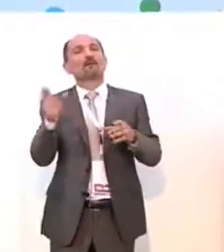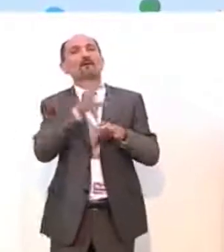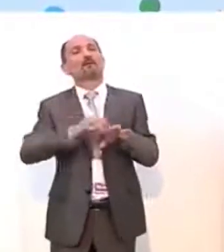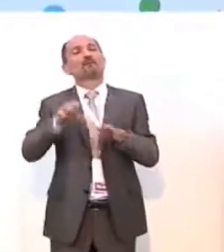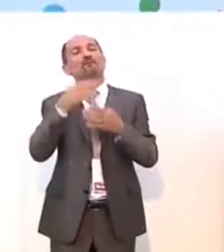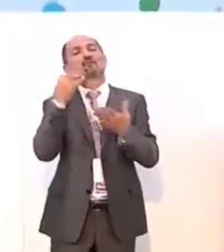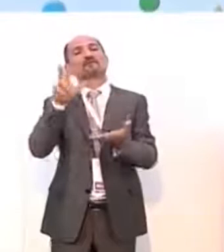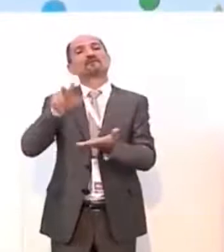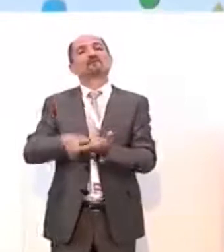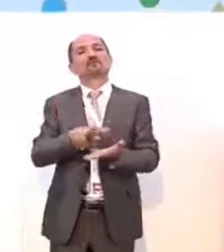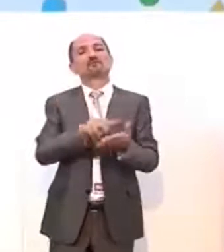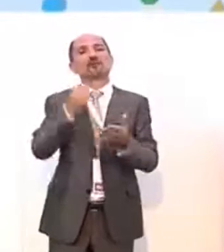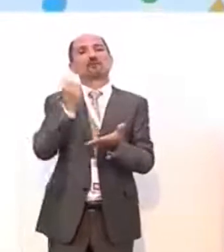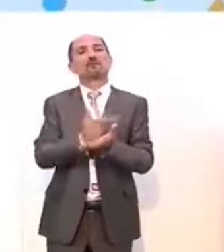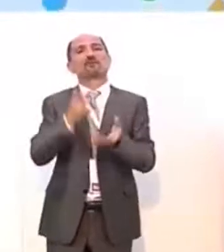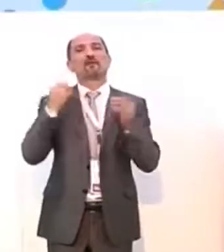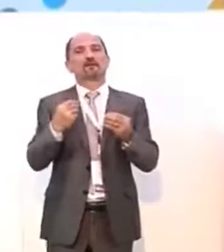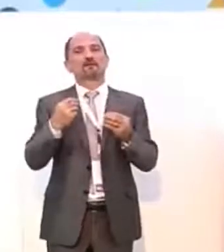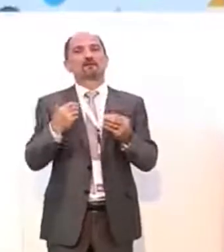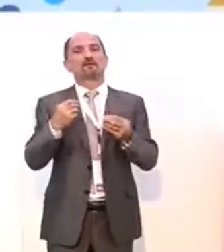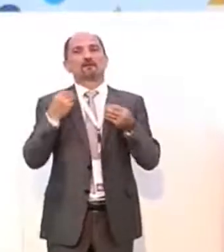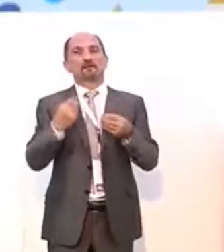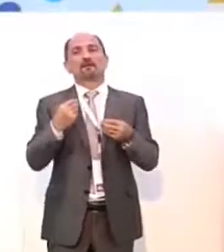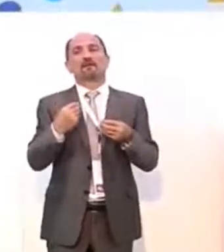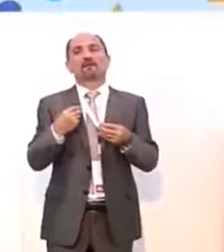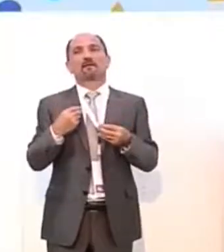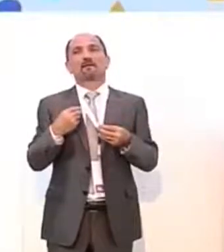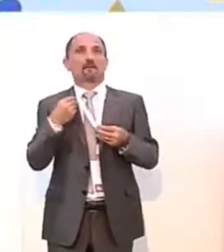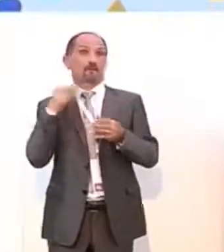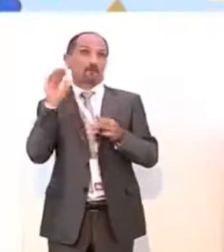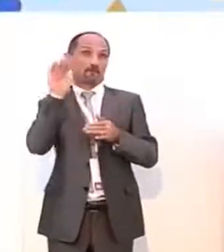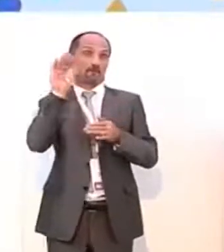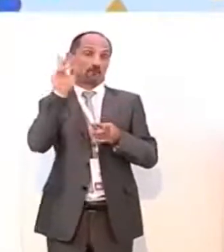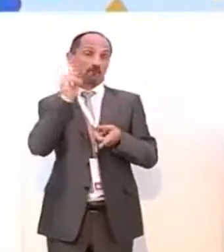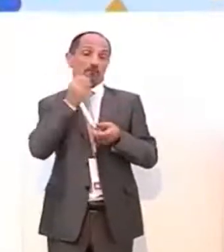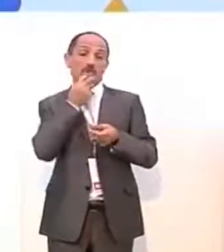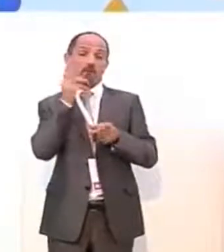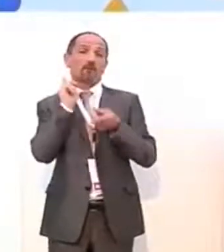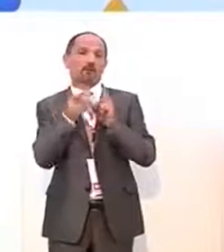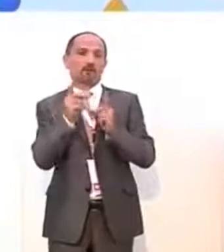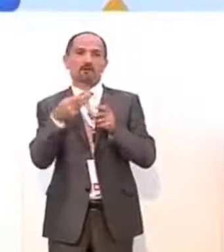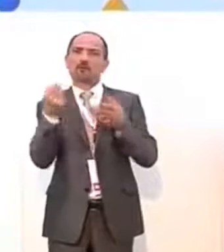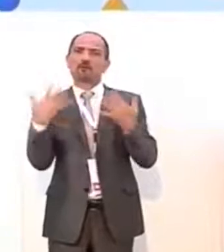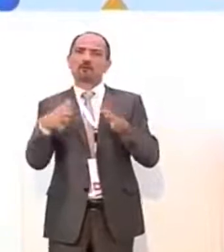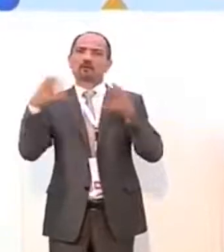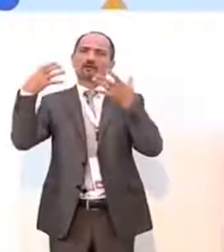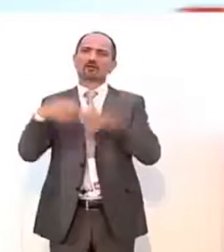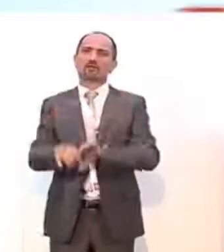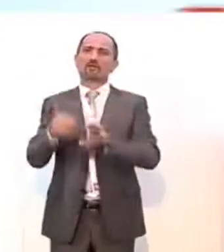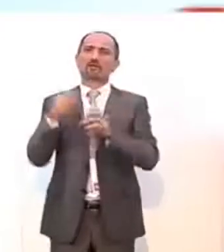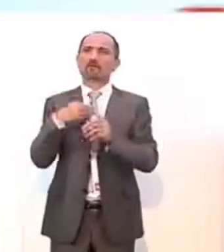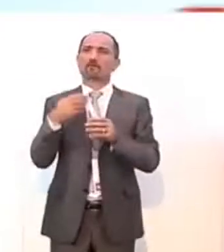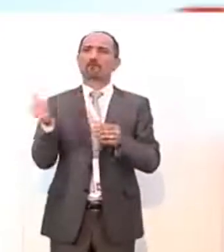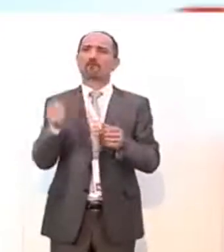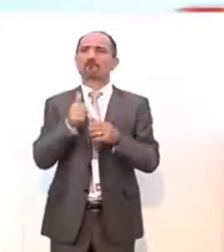luoghi decisionali importanti, che sono il presupposto anche per fare alcune politiche. Non è scontato, non è